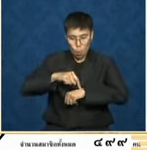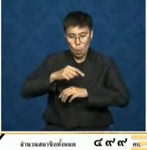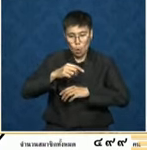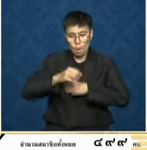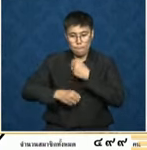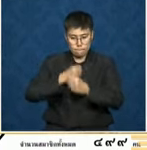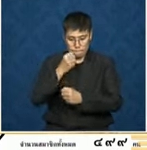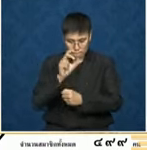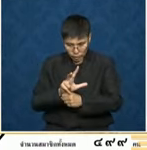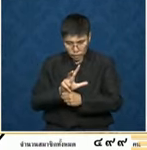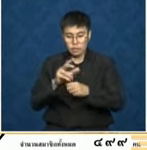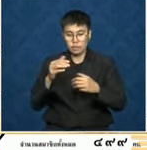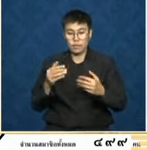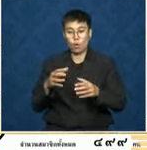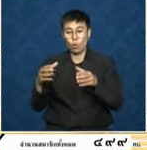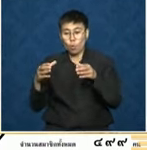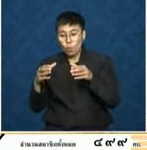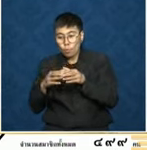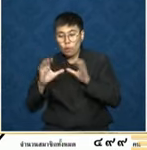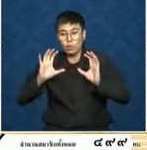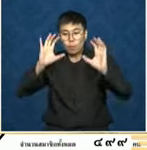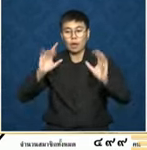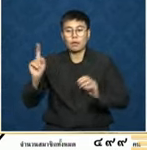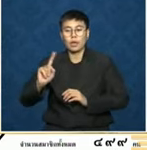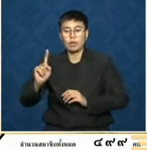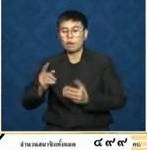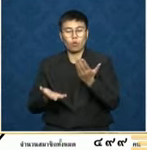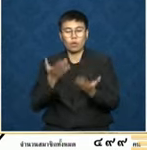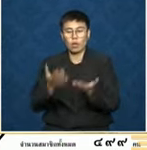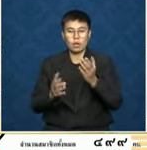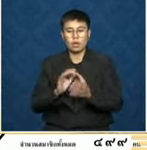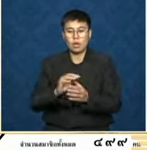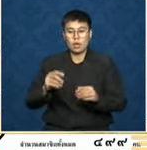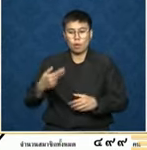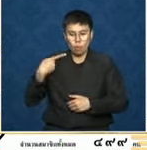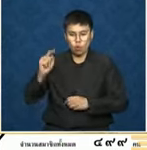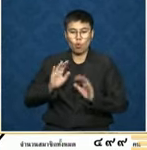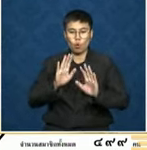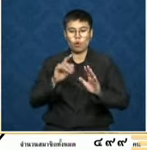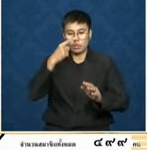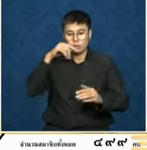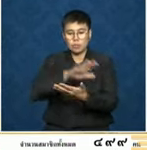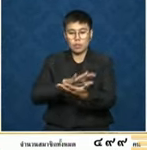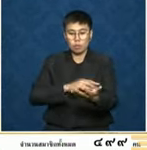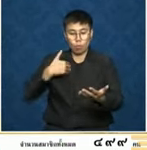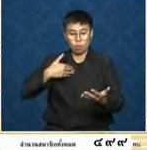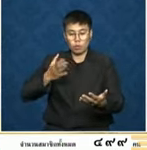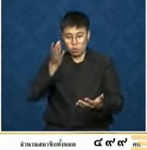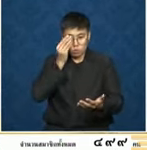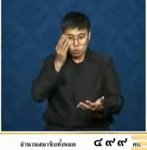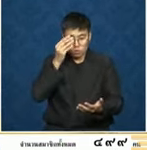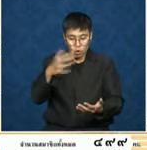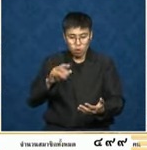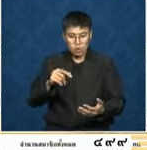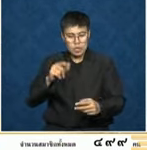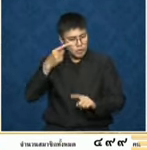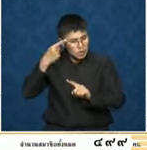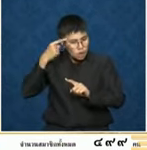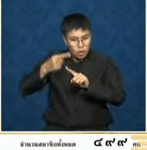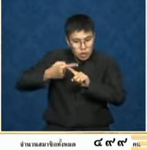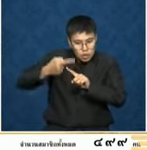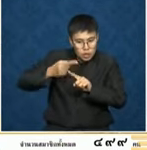นอาจจะชุดไหนก็ได้แต่ว่ามันจะเป็นประโยชน์แก่ประเทศชาติผมหวังว่าจะได้มีการศึกษาว่าเดือนไหนนะครับมันน่าจะเหมาะสมที่สุดที่